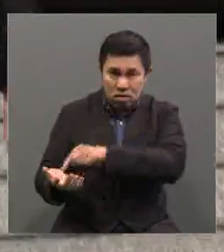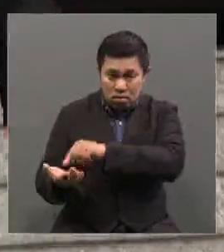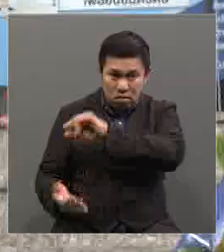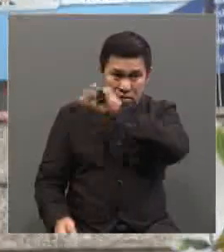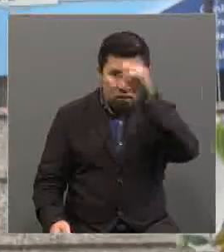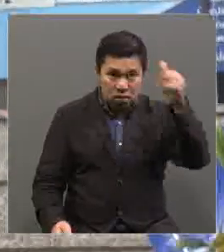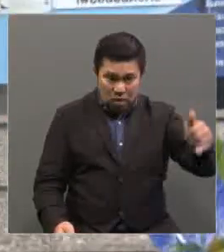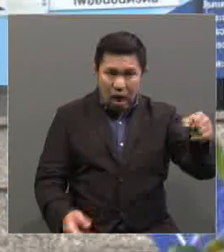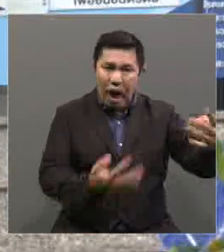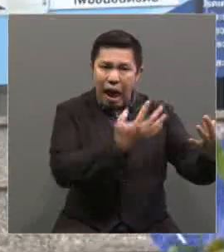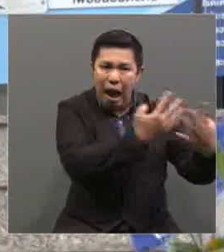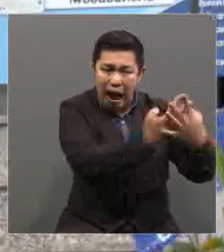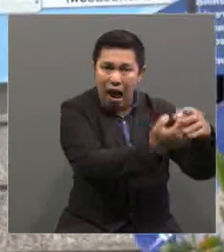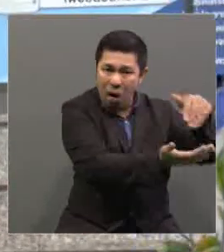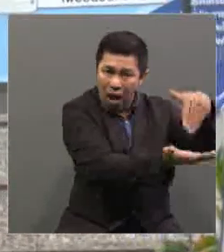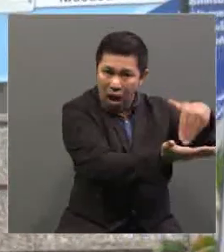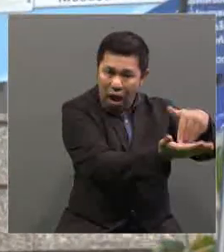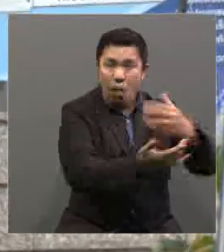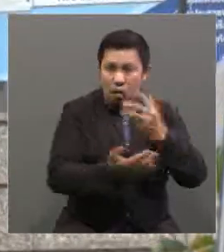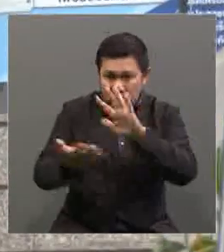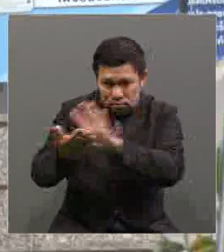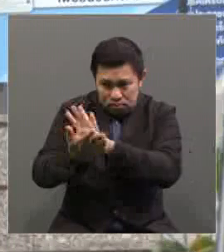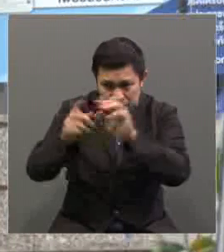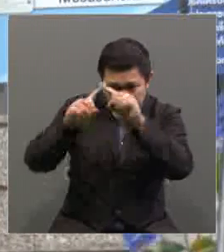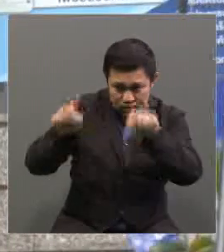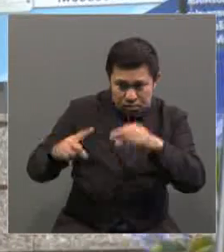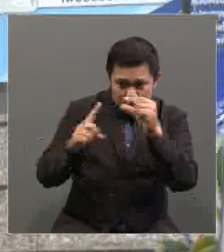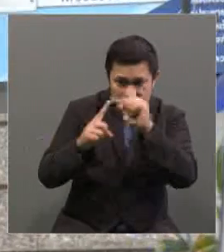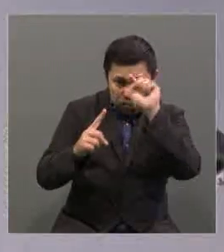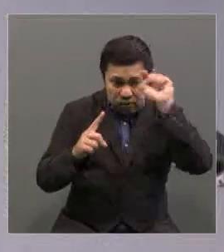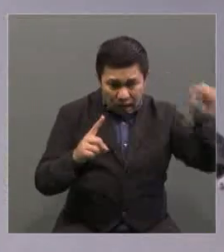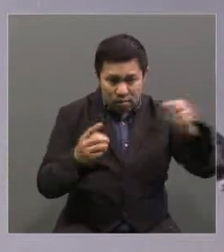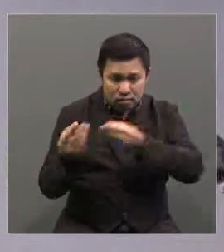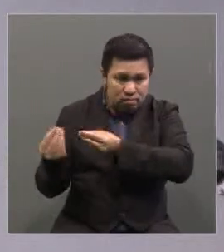ทัณฑสถานหญิงกลางก่อนเพราะว่าก็ต้องรอให้เอกสารคำสั่งศาลเนี่ยไปถึง